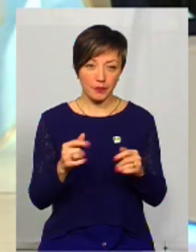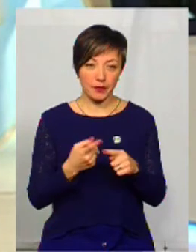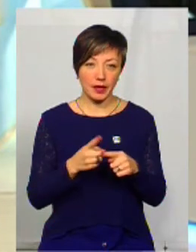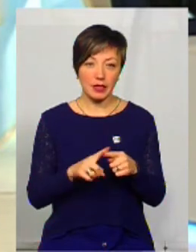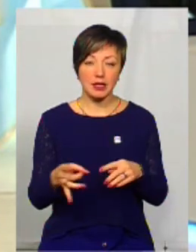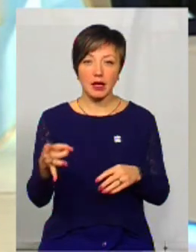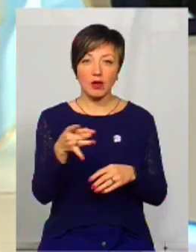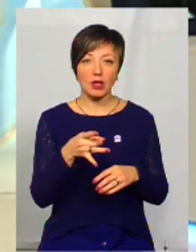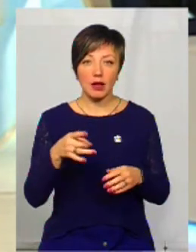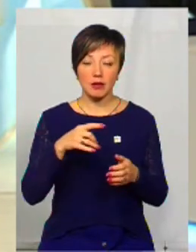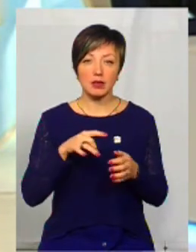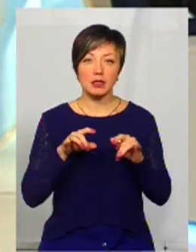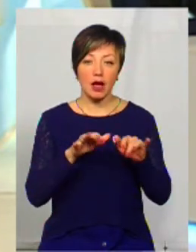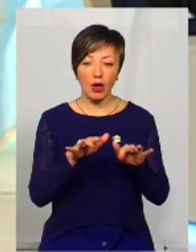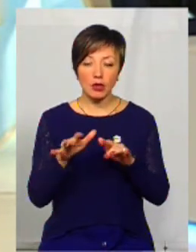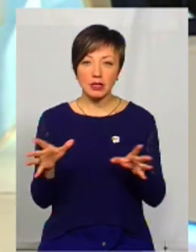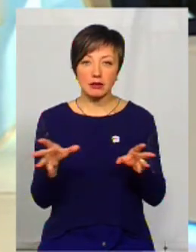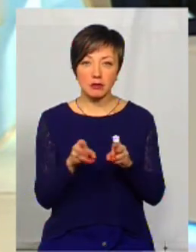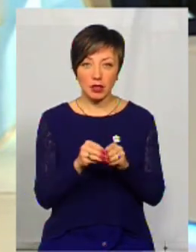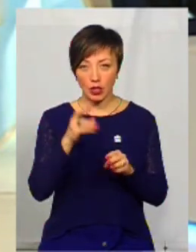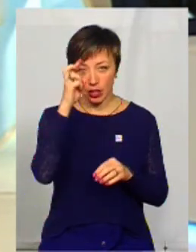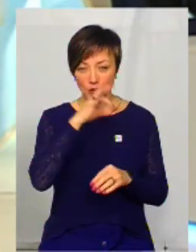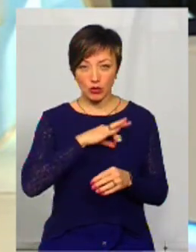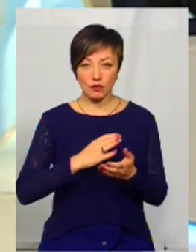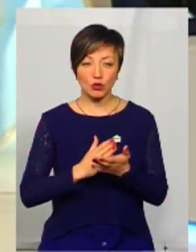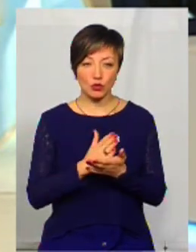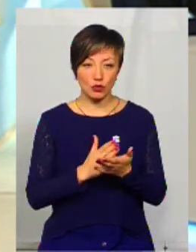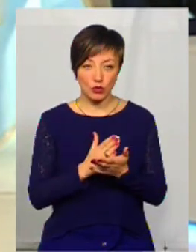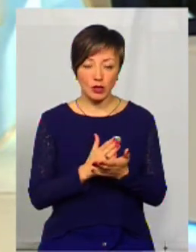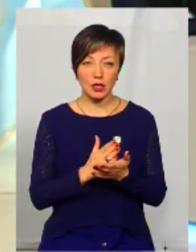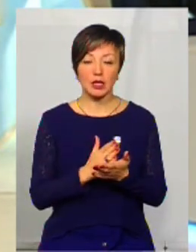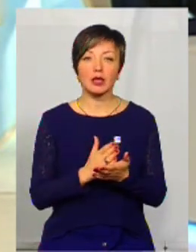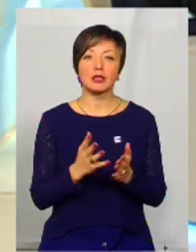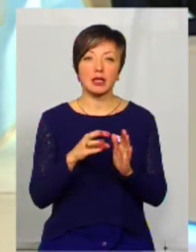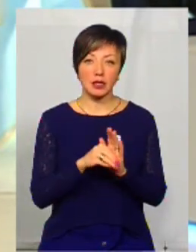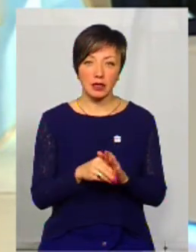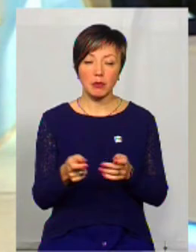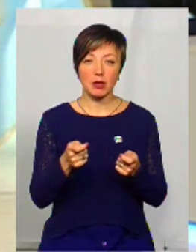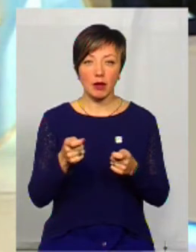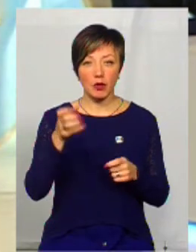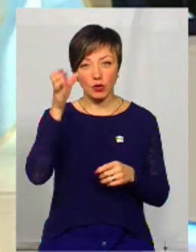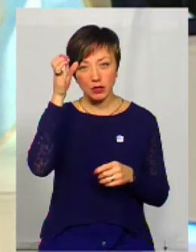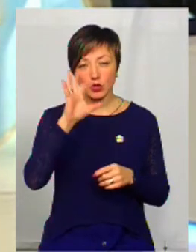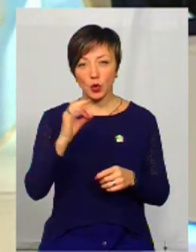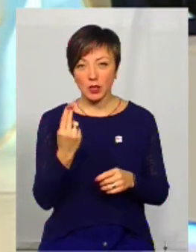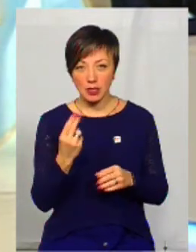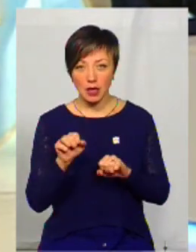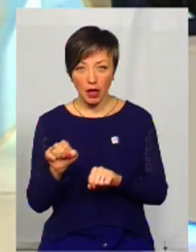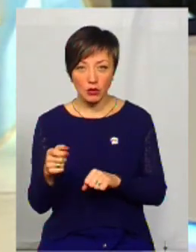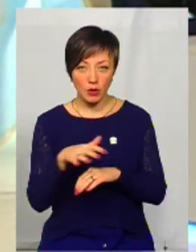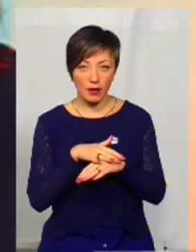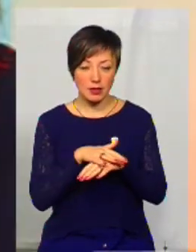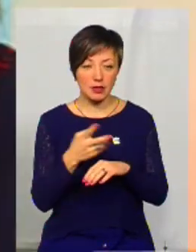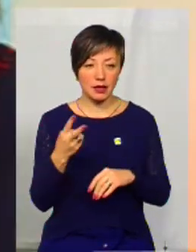це регіональні заходи, ми спільно з Держпродспоживслужбою задіяні також і департамент соціального